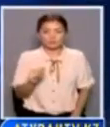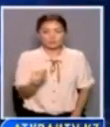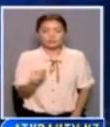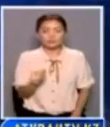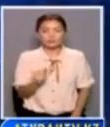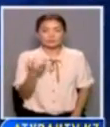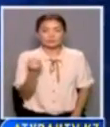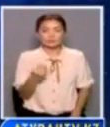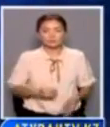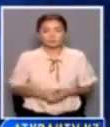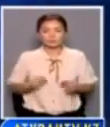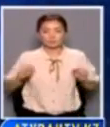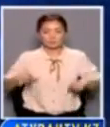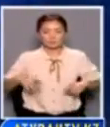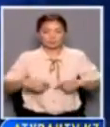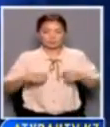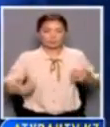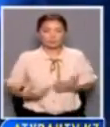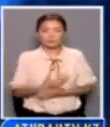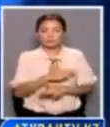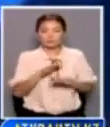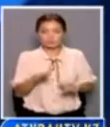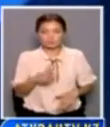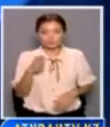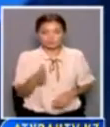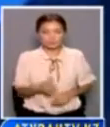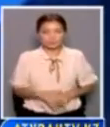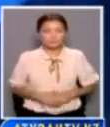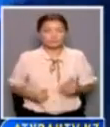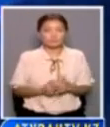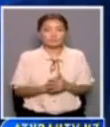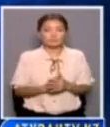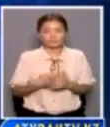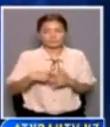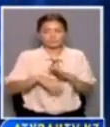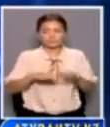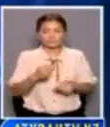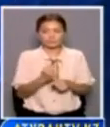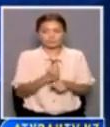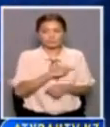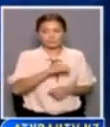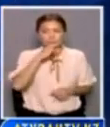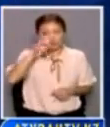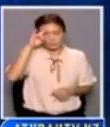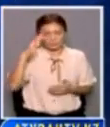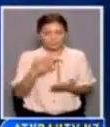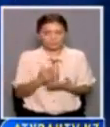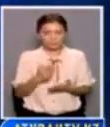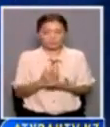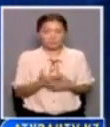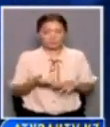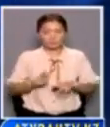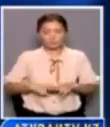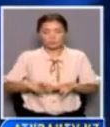Вместе с тем, возможности открытия новых месторождений, доразведка имеющихся месторождений у Казахстана имеется. И